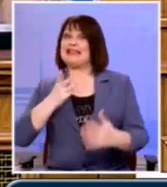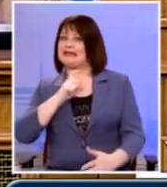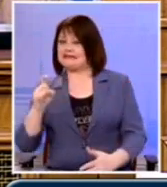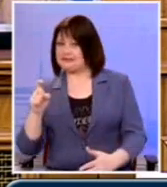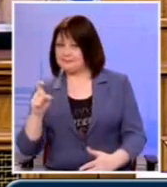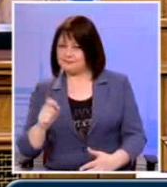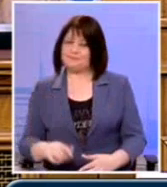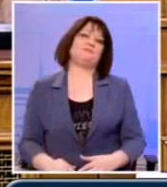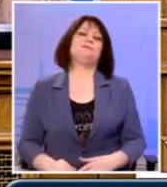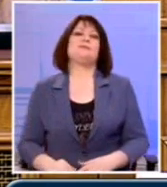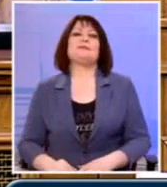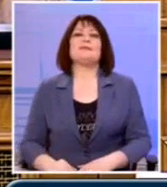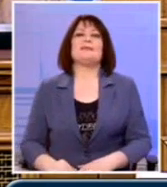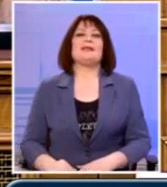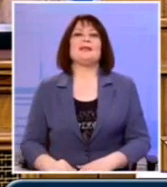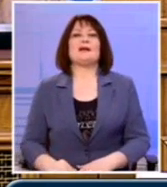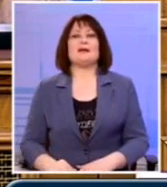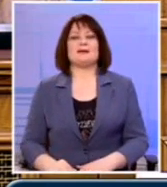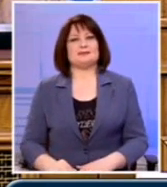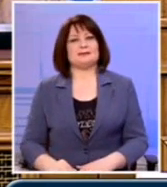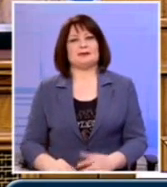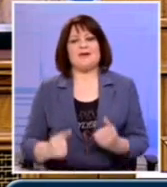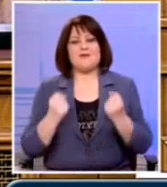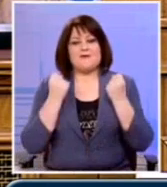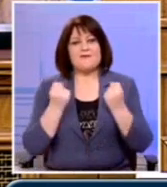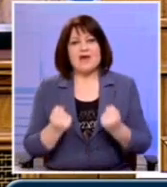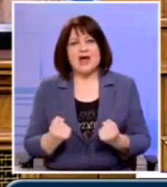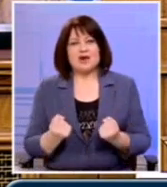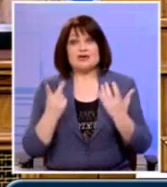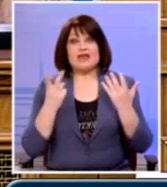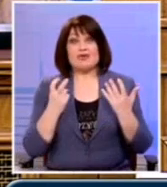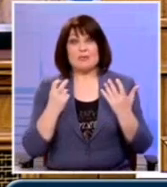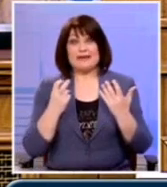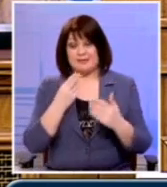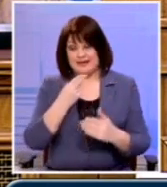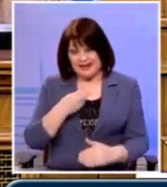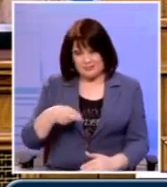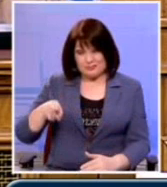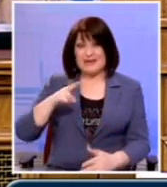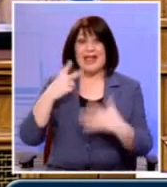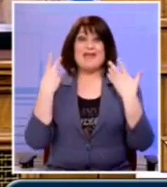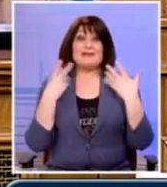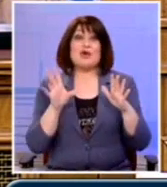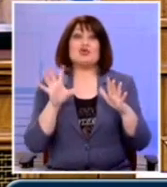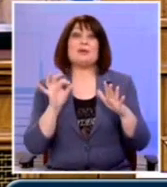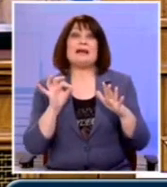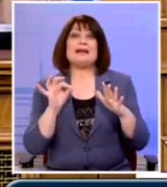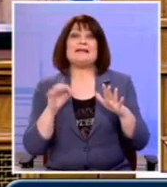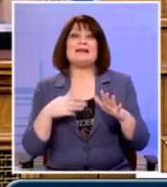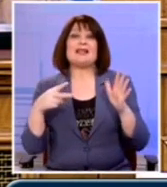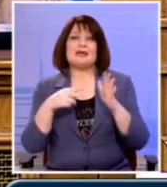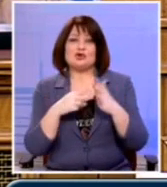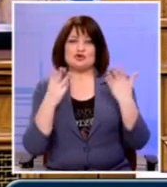Και το βάρος, ο όγκος αυτών των παραγωγών ανέβηκε από το 70 στο 750. Και κάκια το